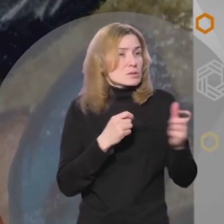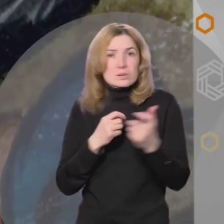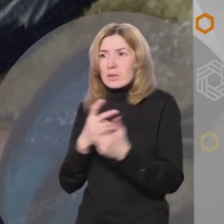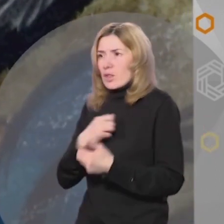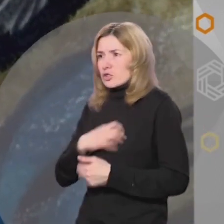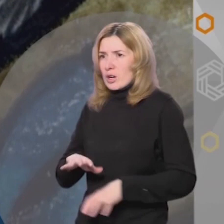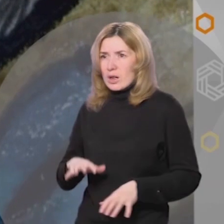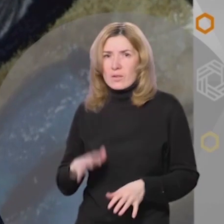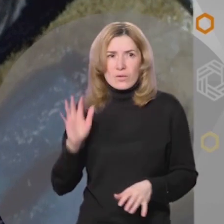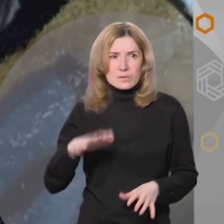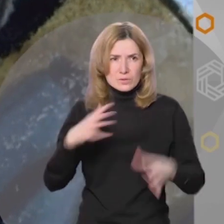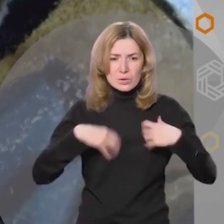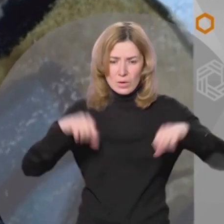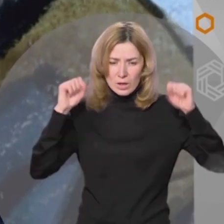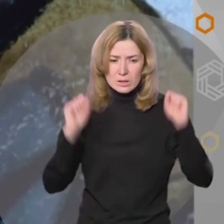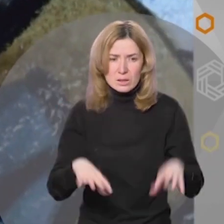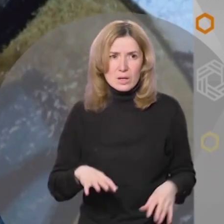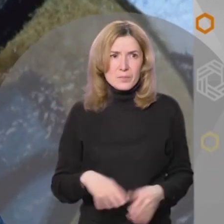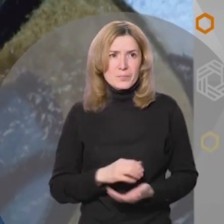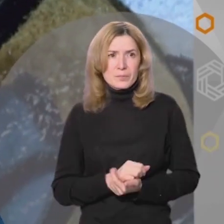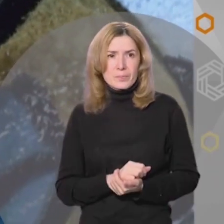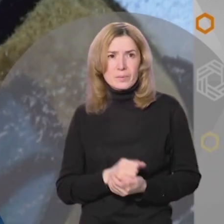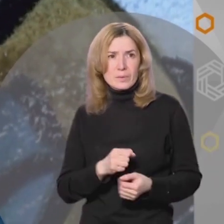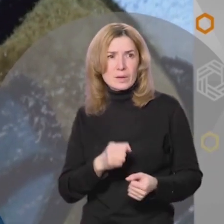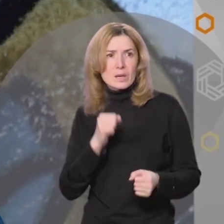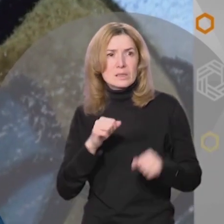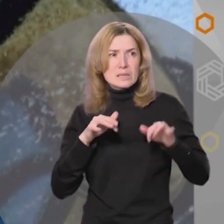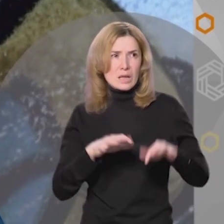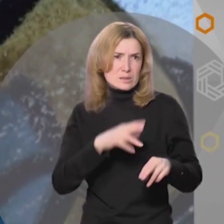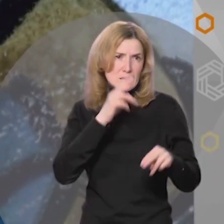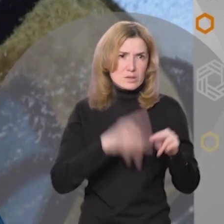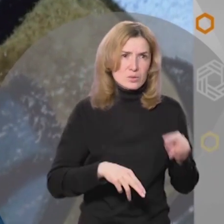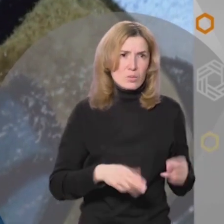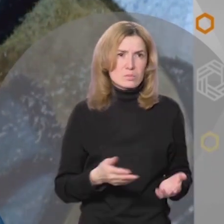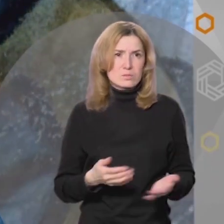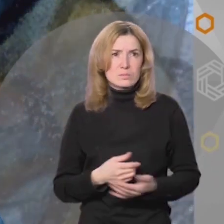не жалей. Полосни ножичком по горлу, и дело с концом.